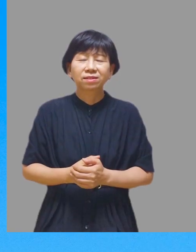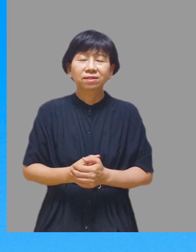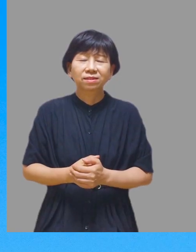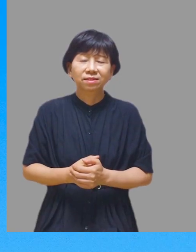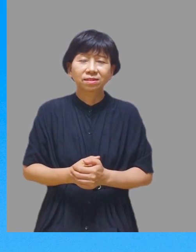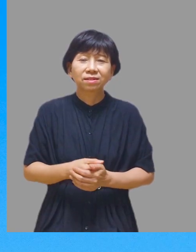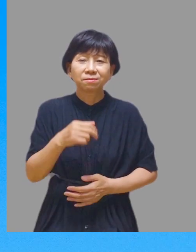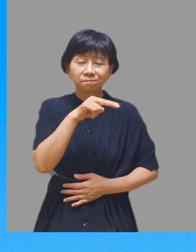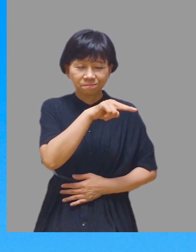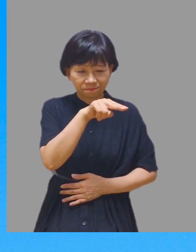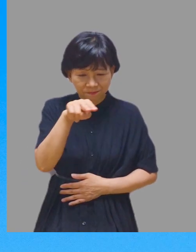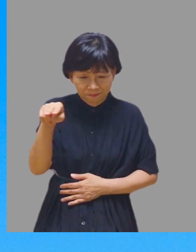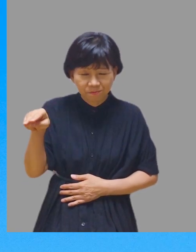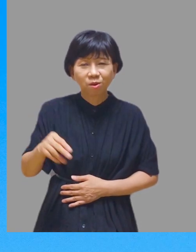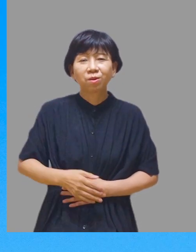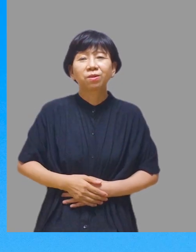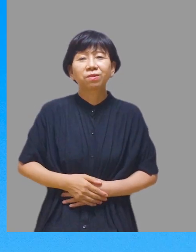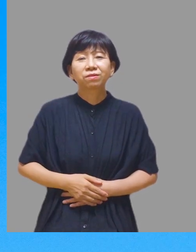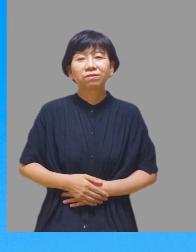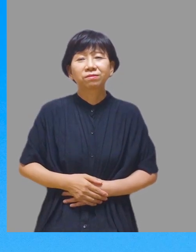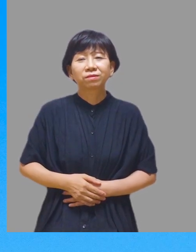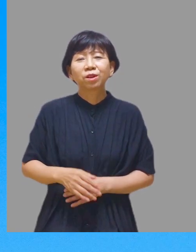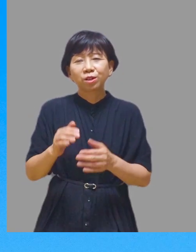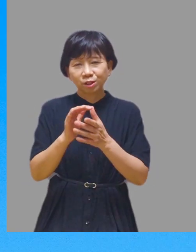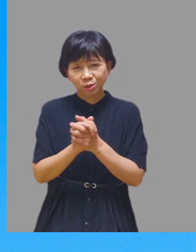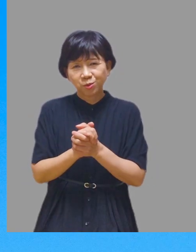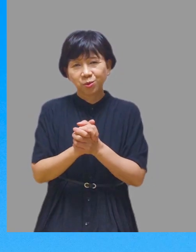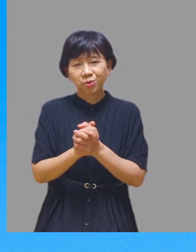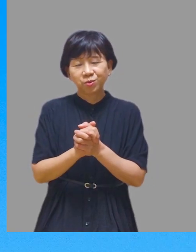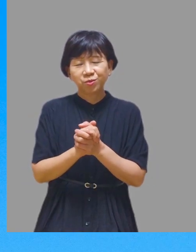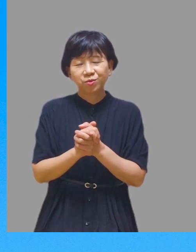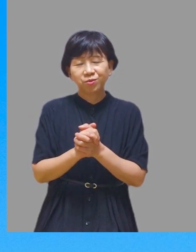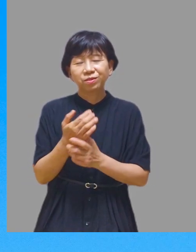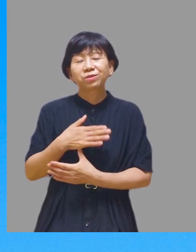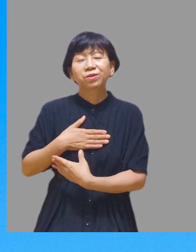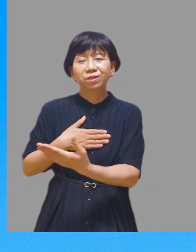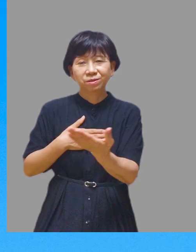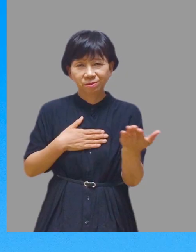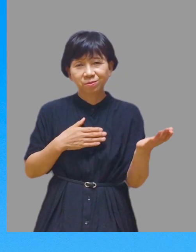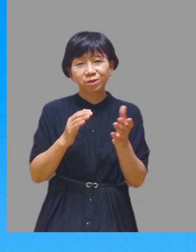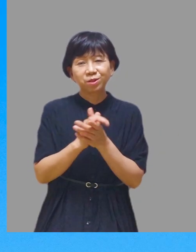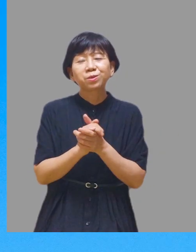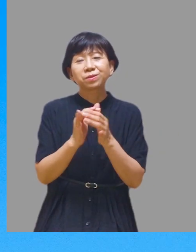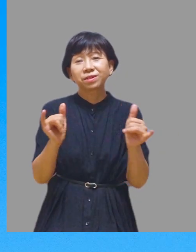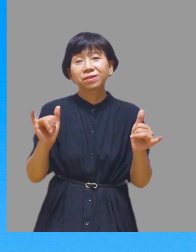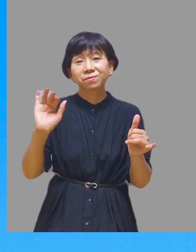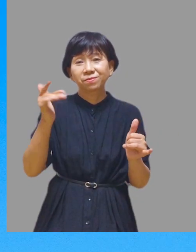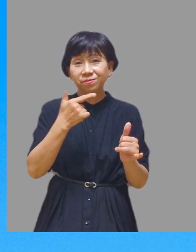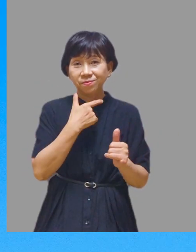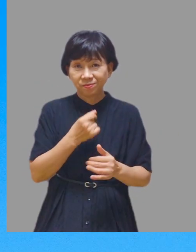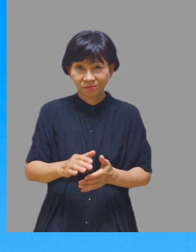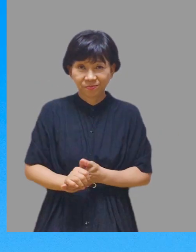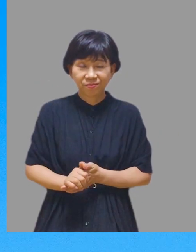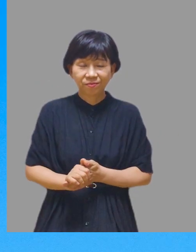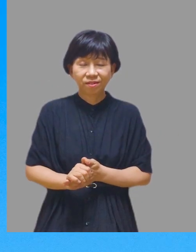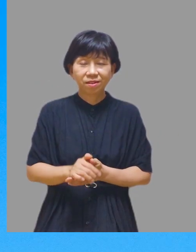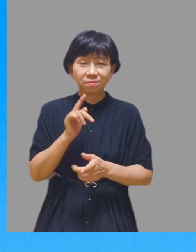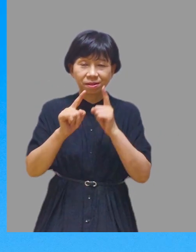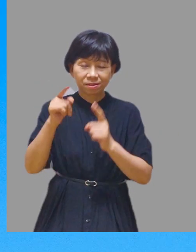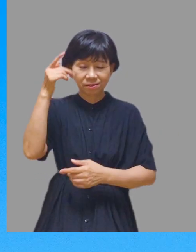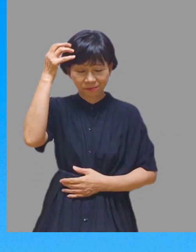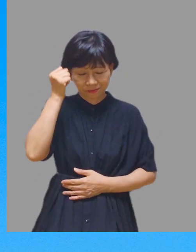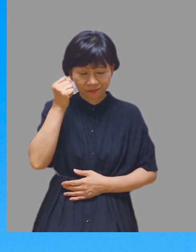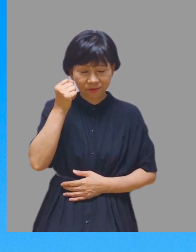한번 돌아보시면서 저 여러분이 기도하실 수 있기를 소망합니다. 우리 말씀 생각하면서 우리 주여 한번